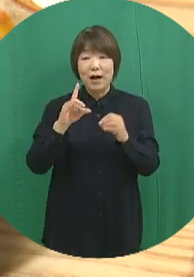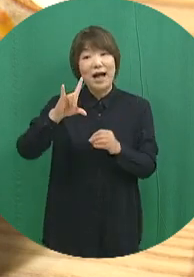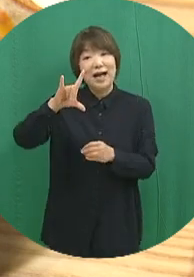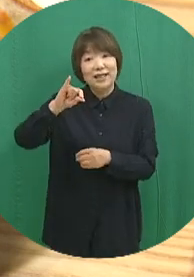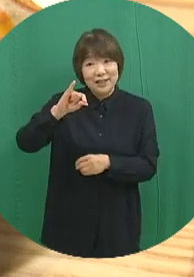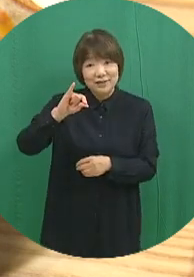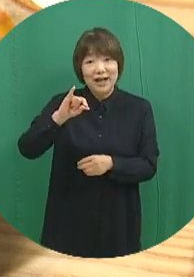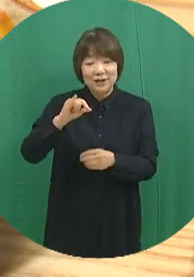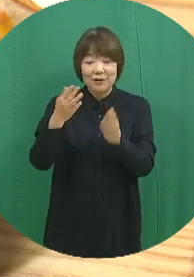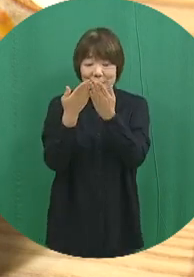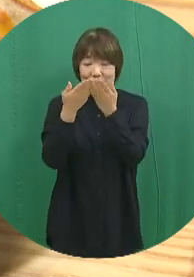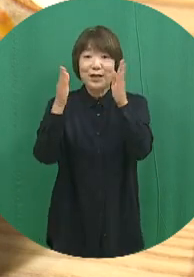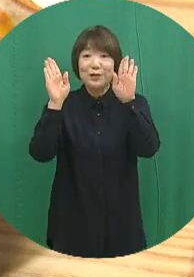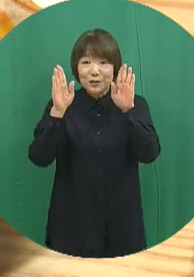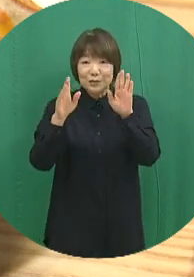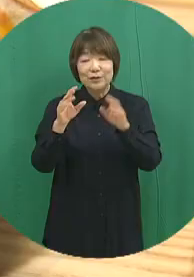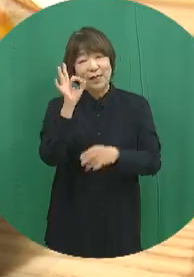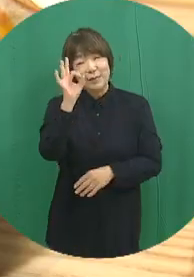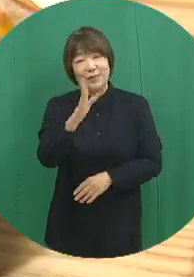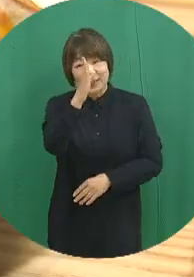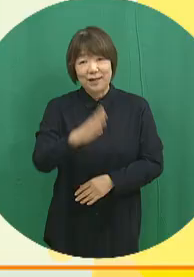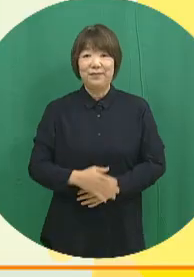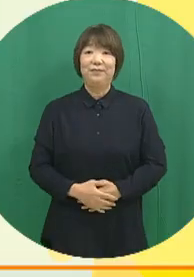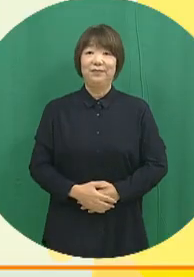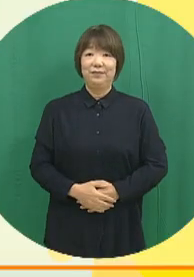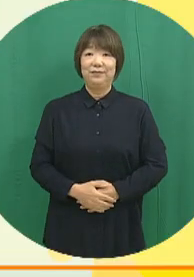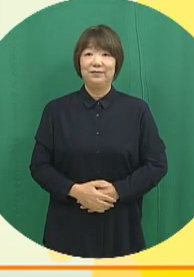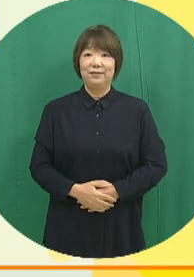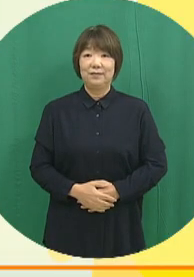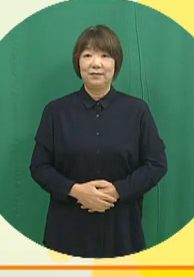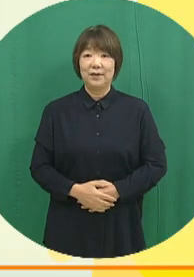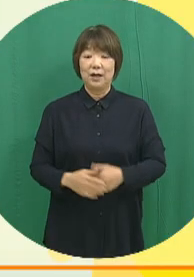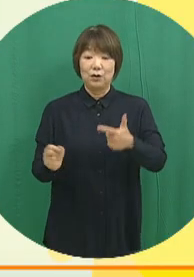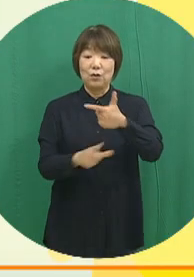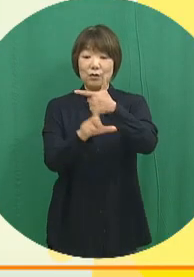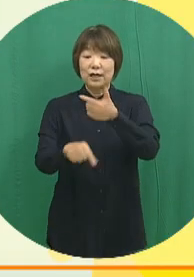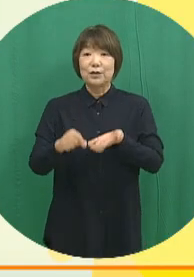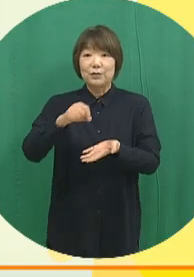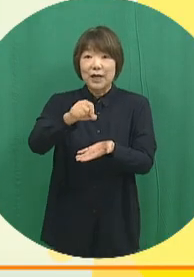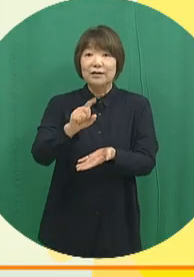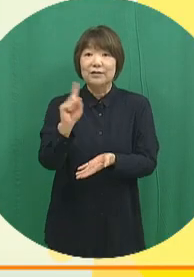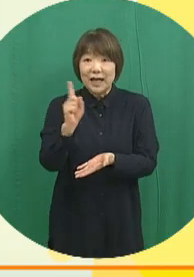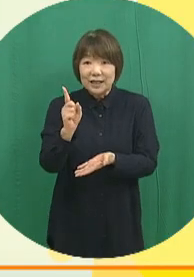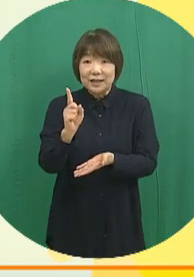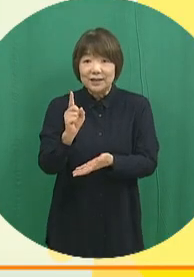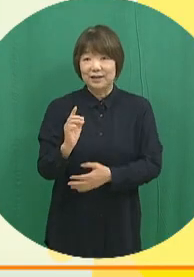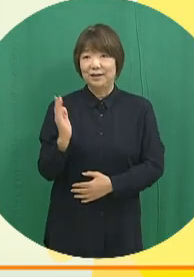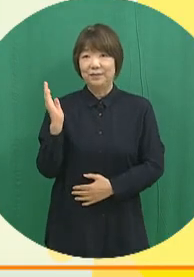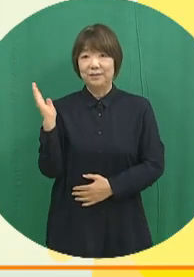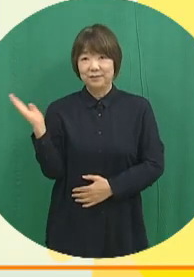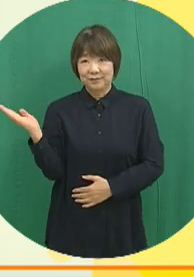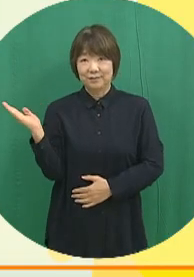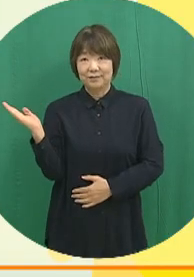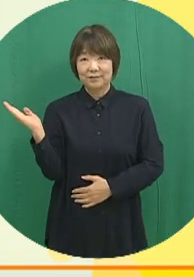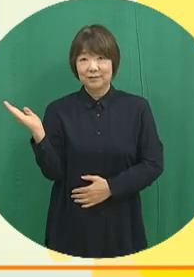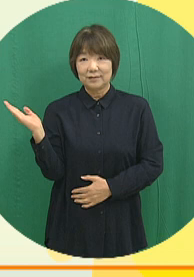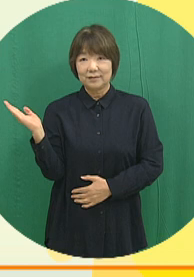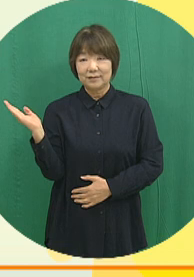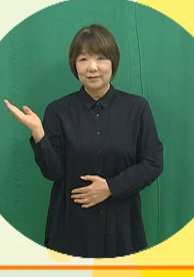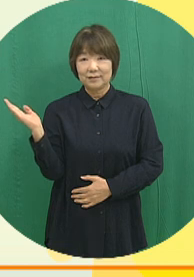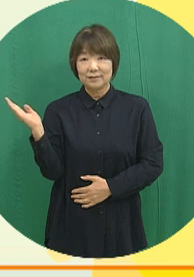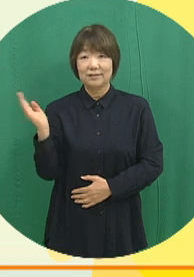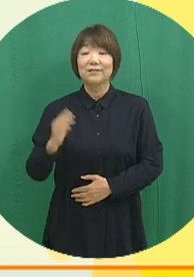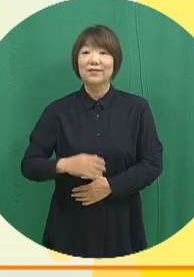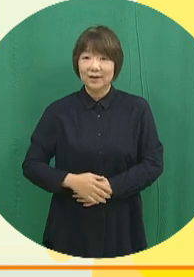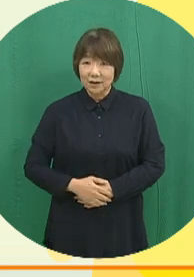インスタグラムやフェイスブックでチェックしてね。 6月のプレゼントは今治市の大三島からレモン果汁とみ